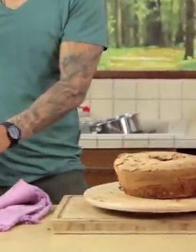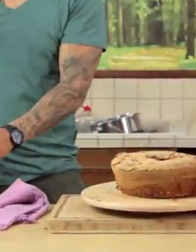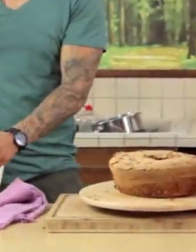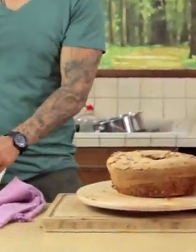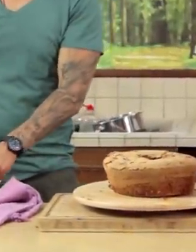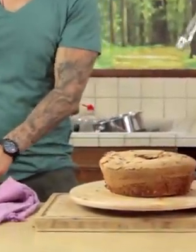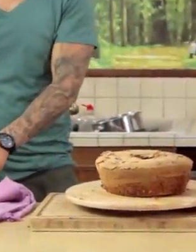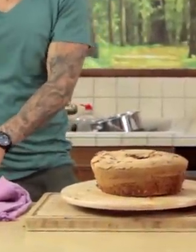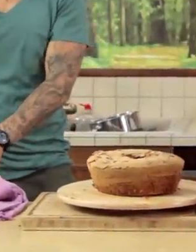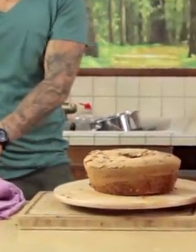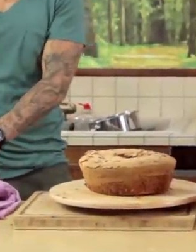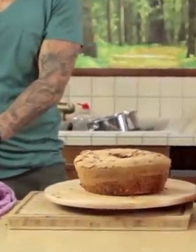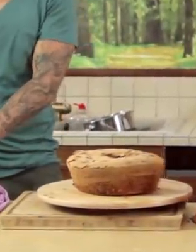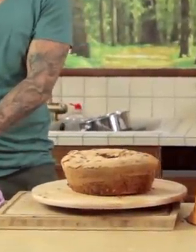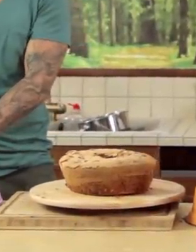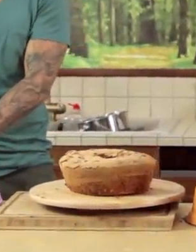Ωραία.